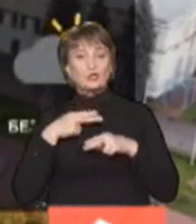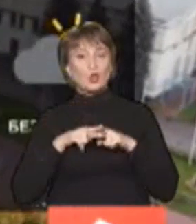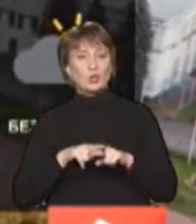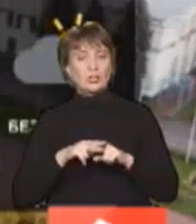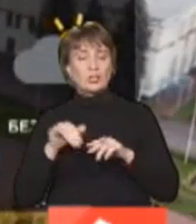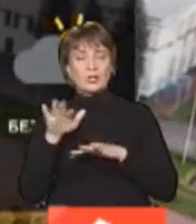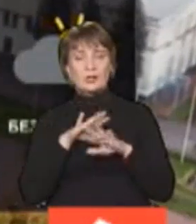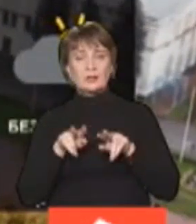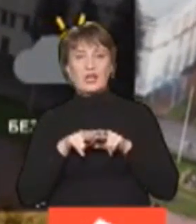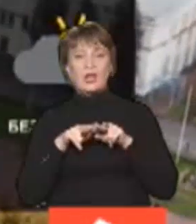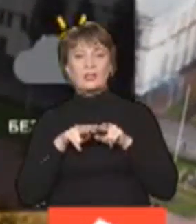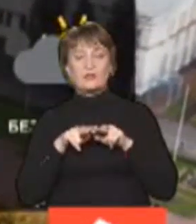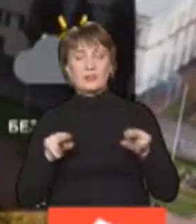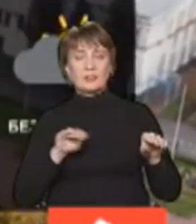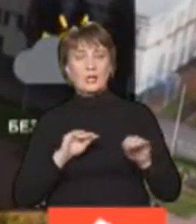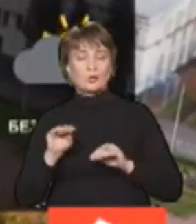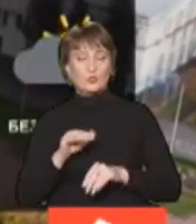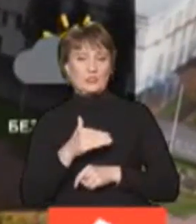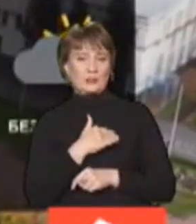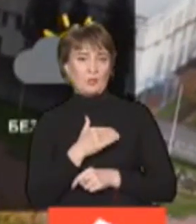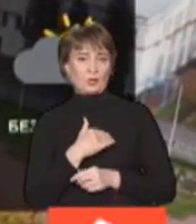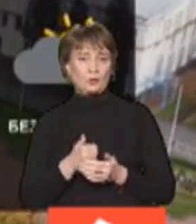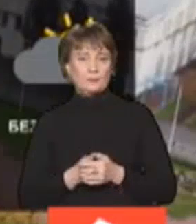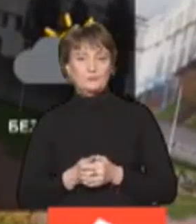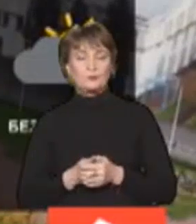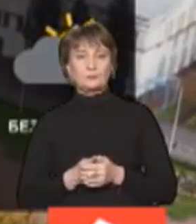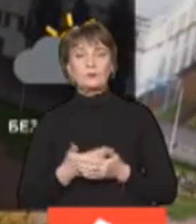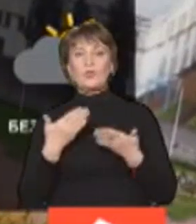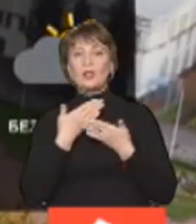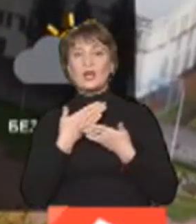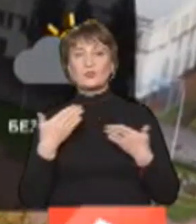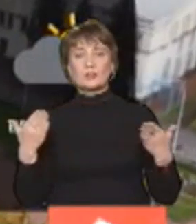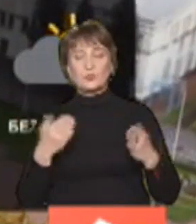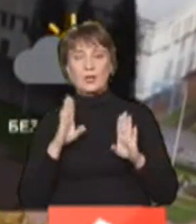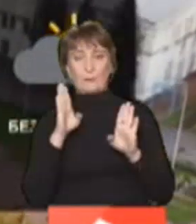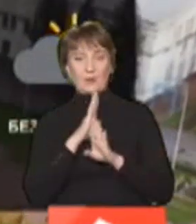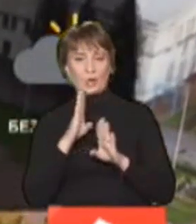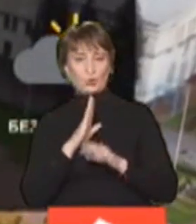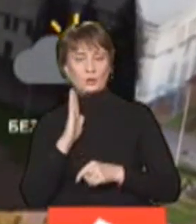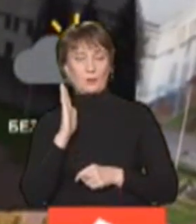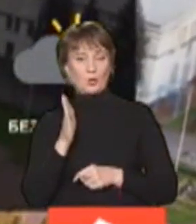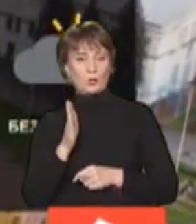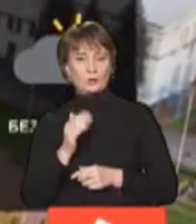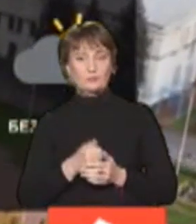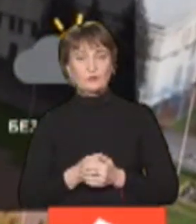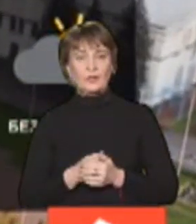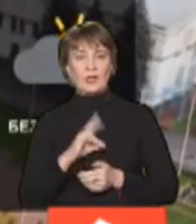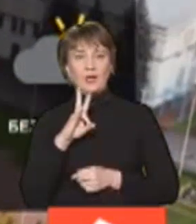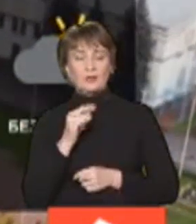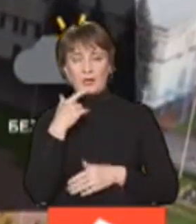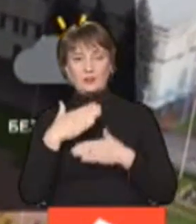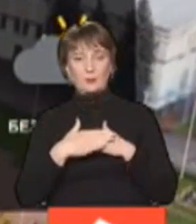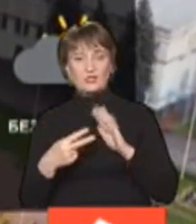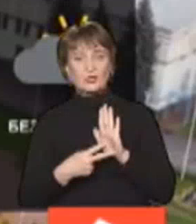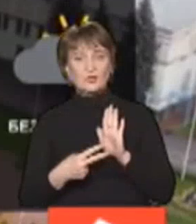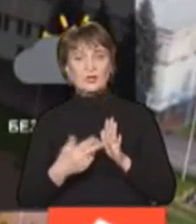відповідно рівномірний такий розподіл температури. Наостанок традиційно прогноз погоди від синоптиків Українського гідрометцентру на найближчі